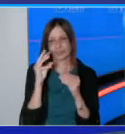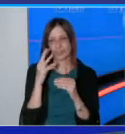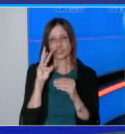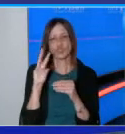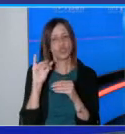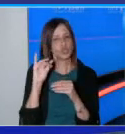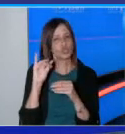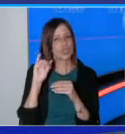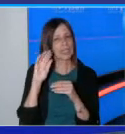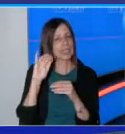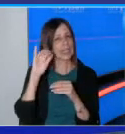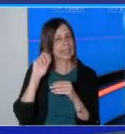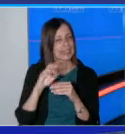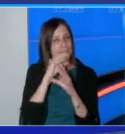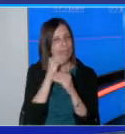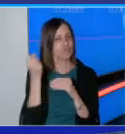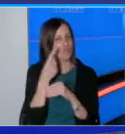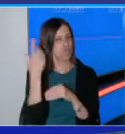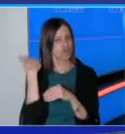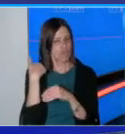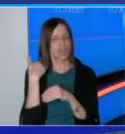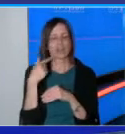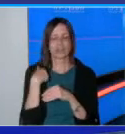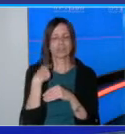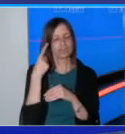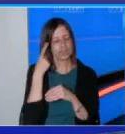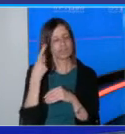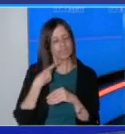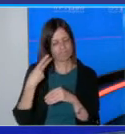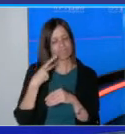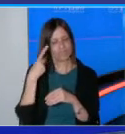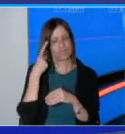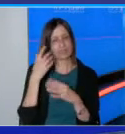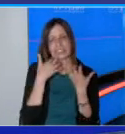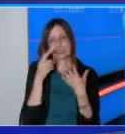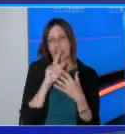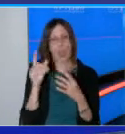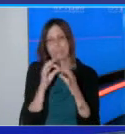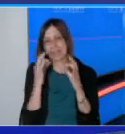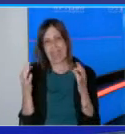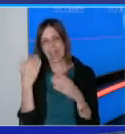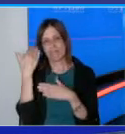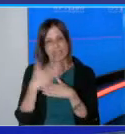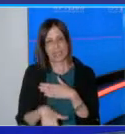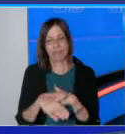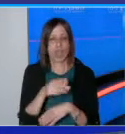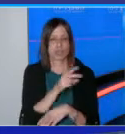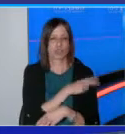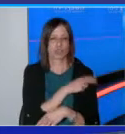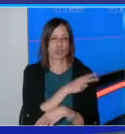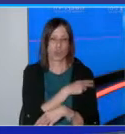דיברנו בשבוע שעבר, את ואני יודעים שהסיפור הזה לא מתחיל ונגמר בשיטור.